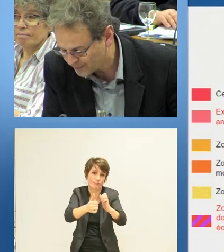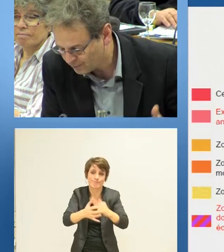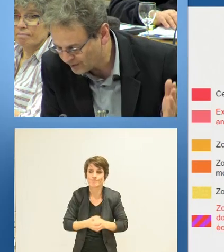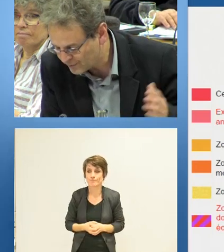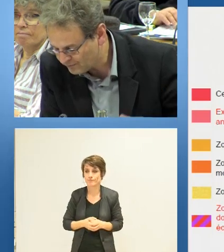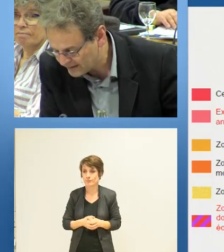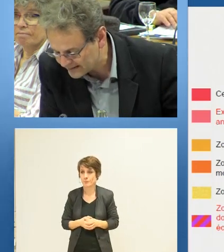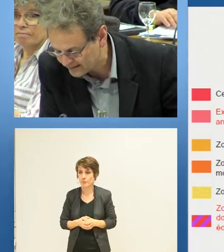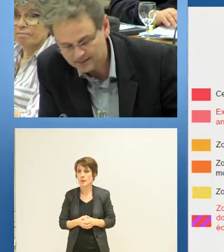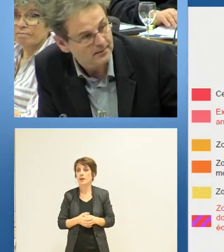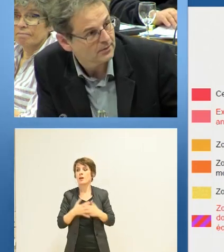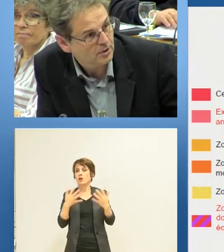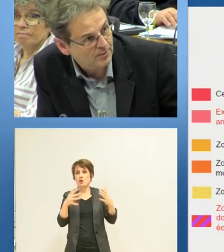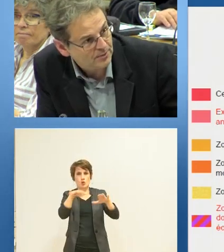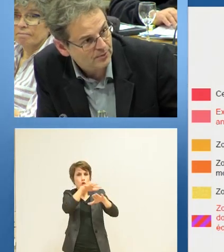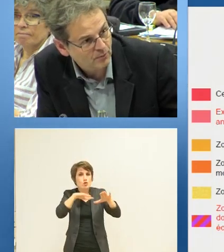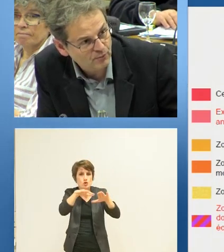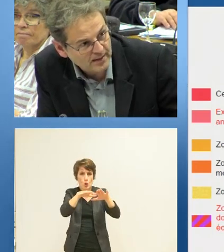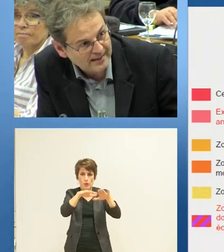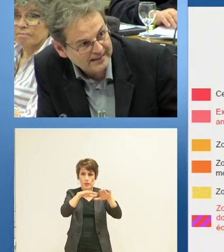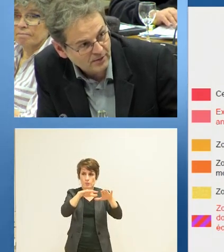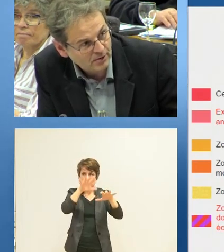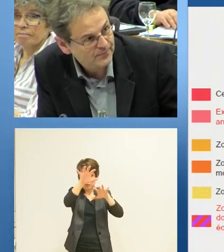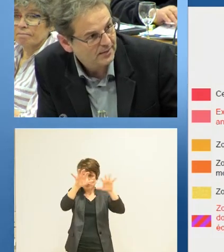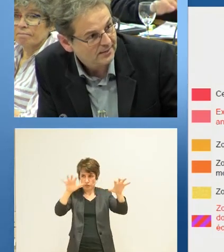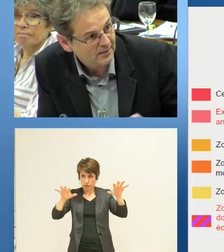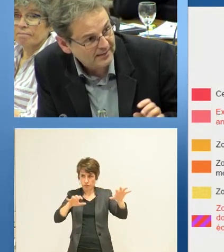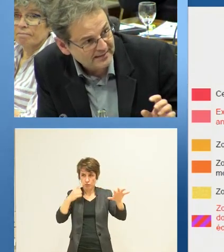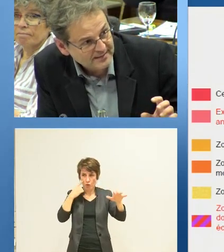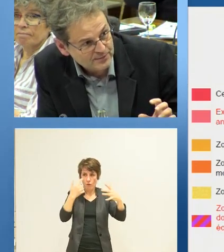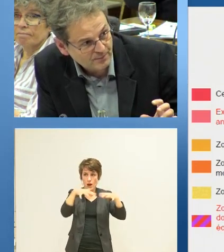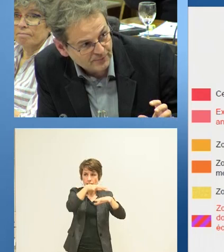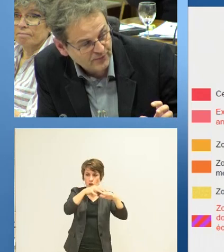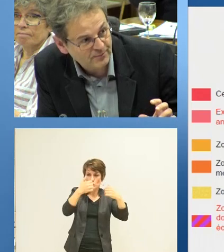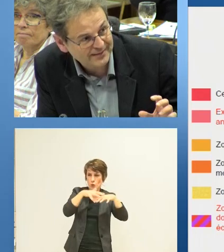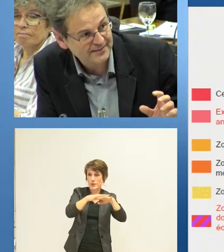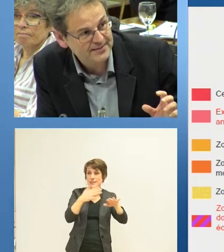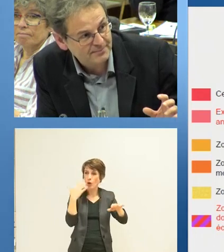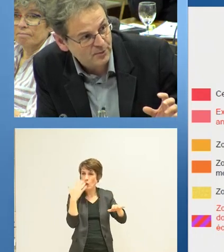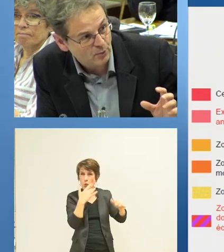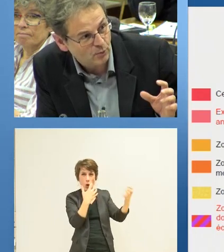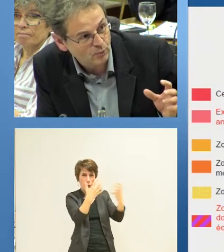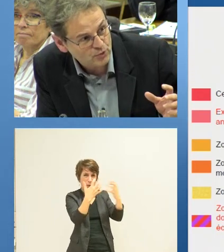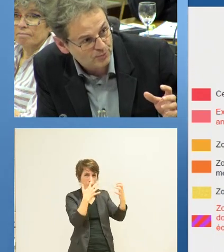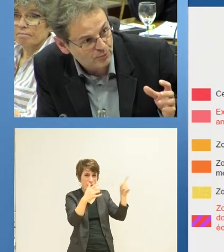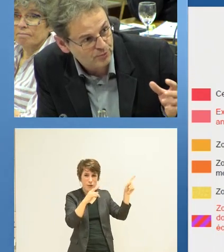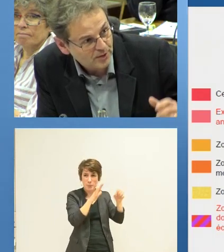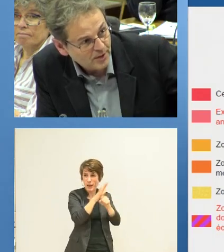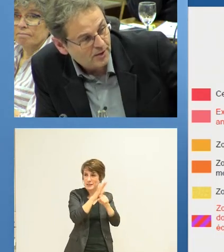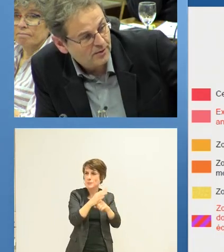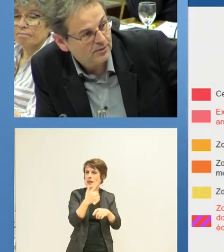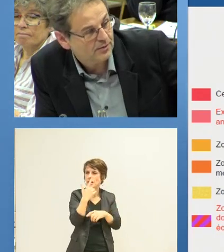pour les zones mixtes comme on voit à l'écran alors les teintes sont pas forcément très visible mais le rouge le